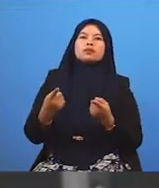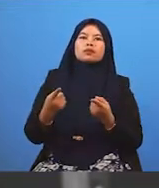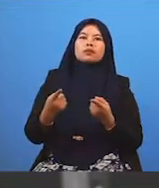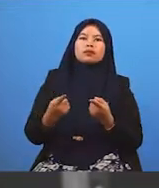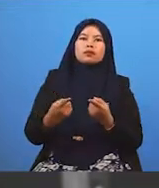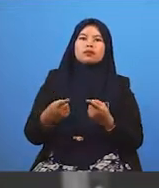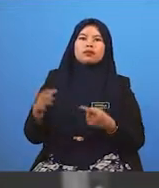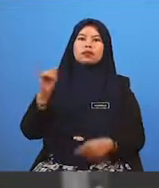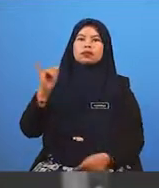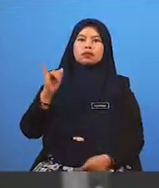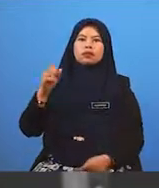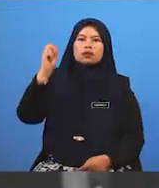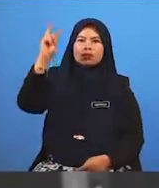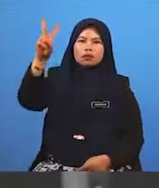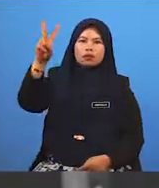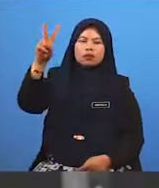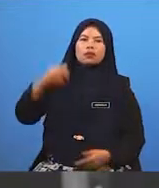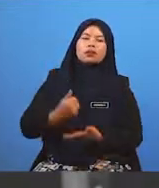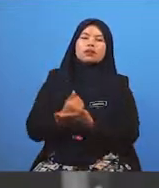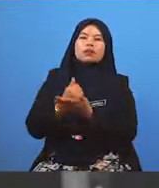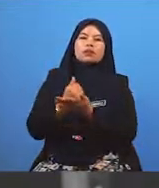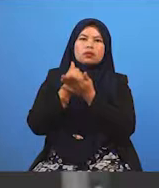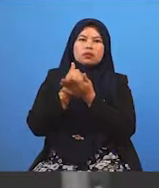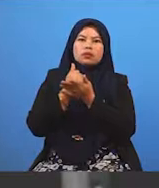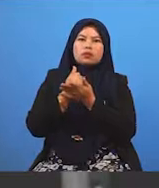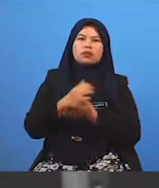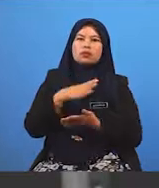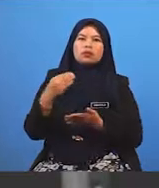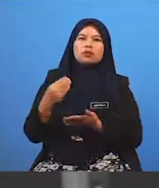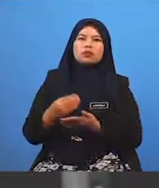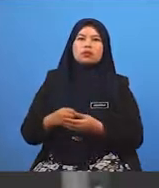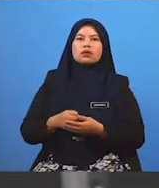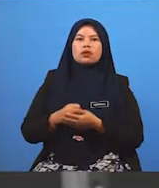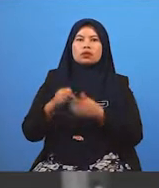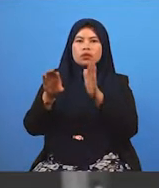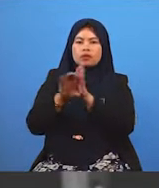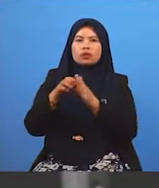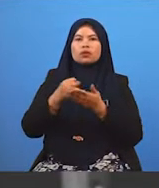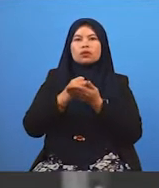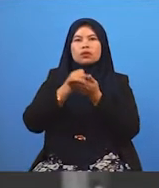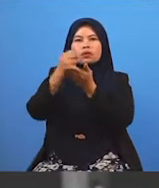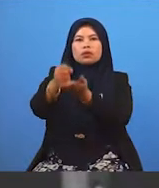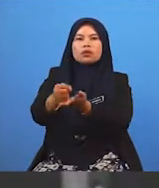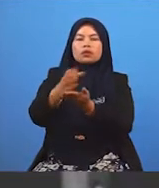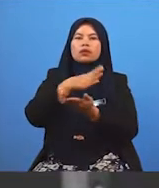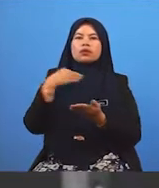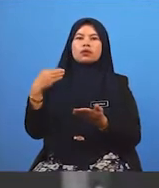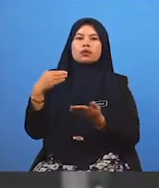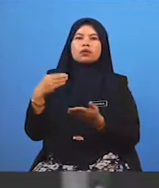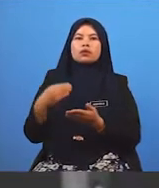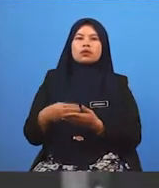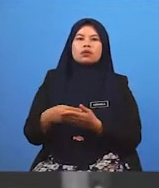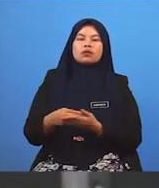perkara-perkara kebaikan seperti suka bersedekah dan bergotong royong. Sabda Rasulullah sallallahu alaihi